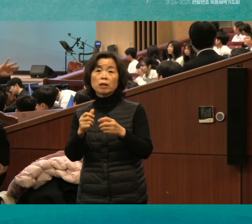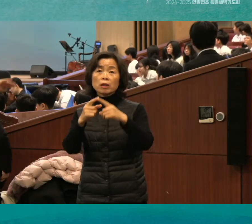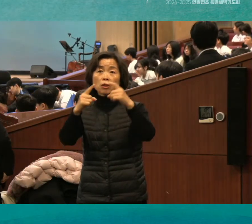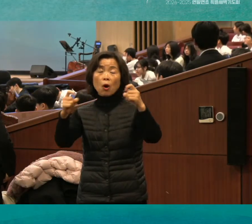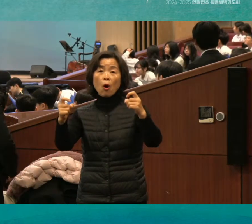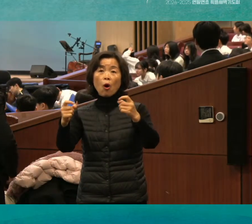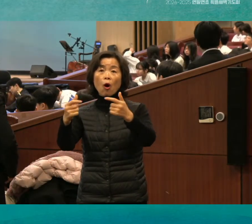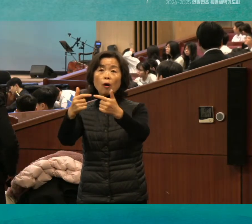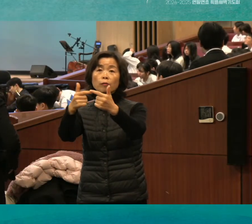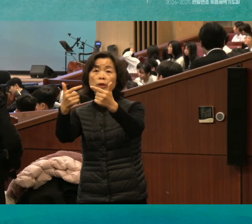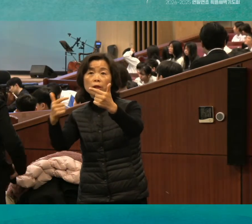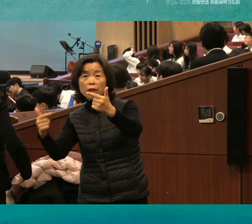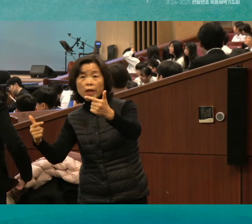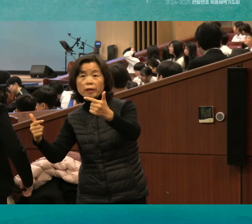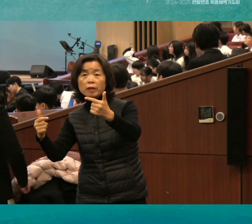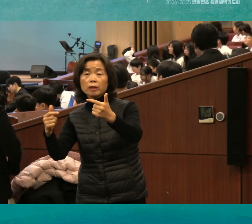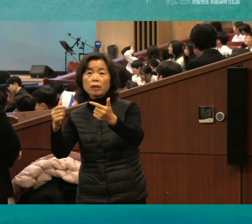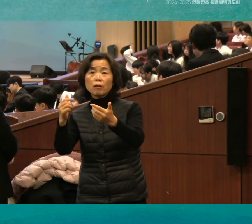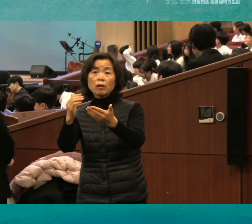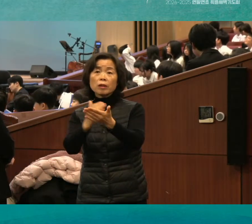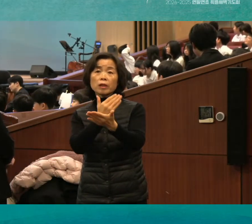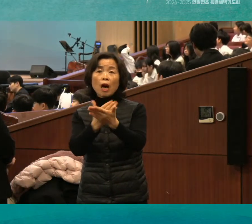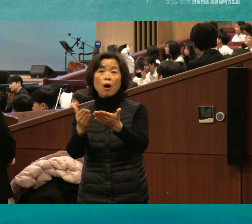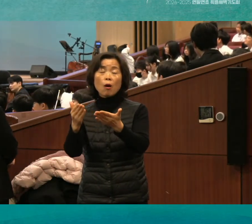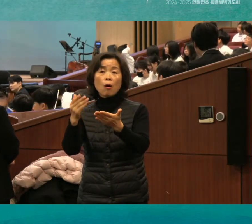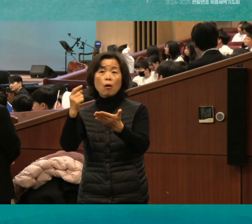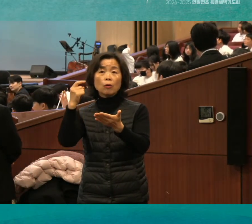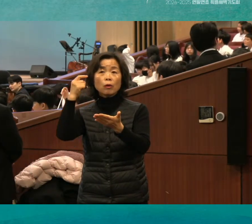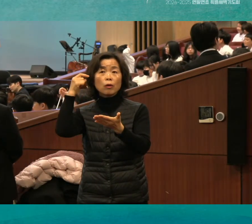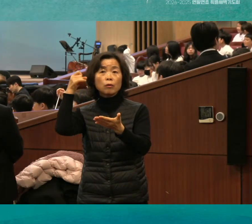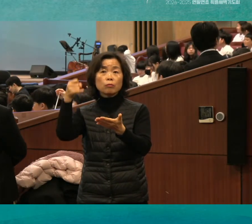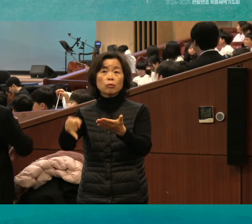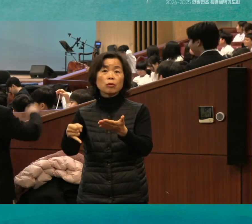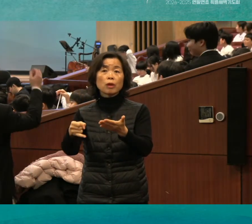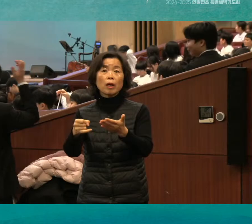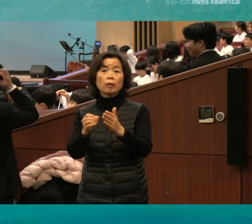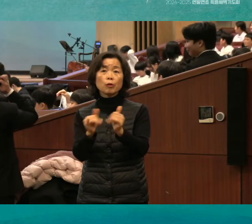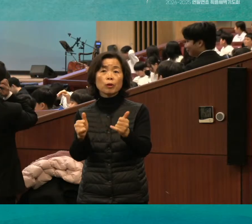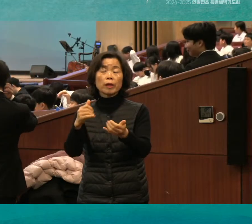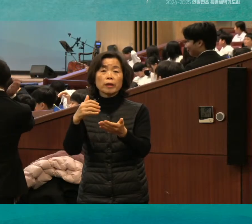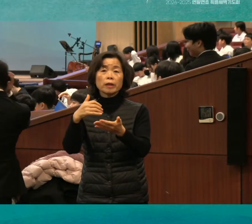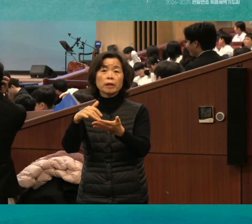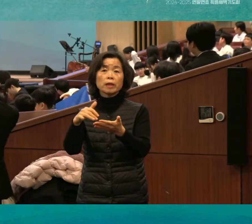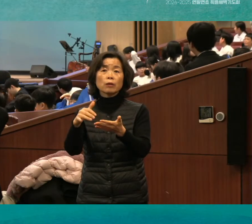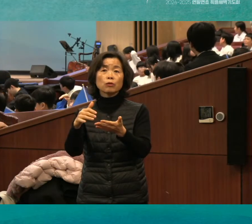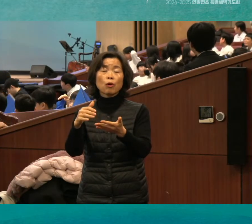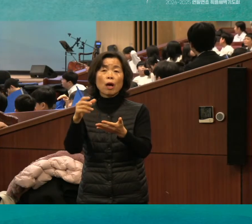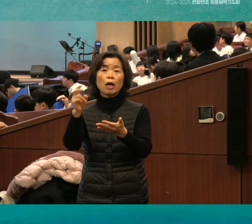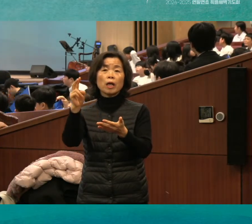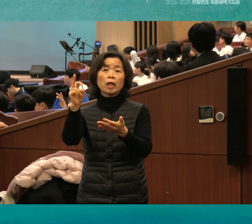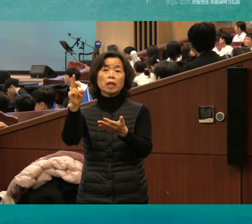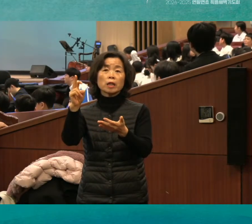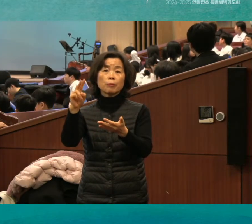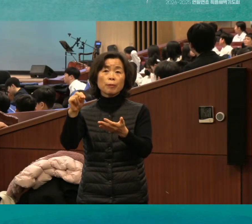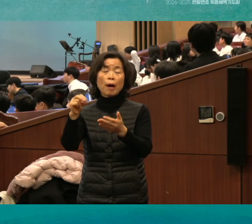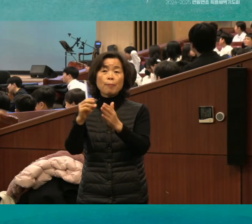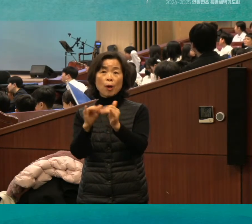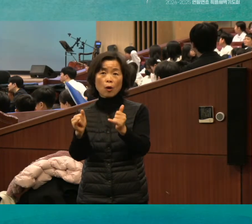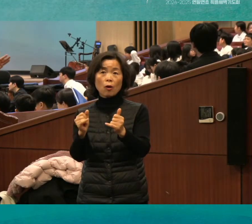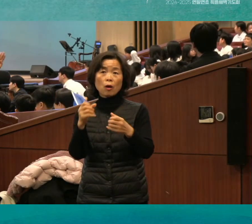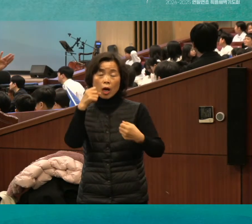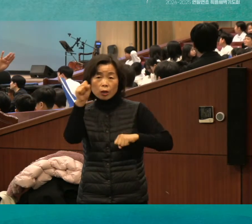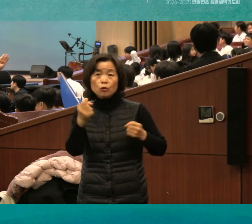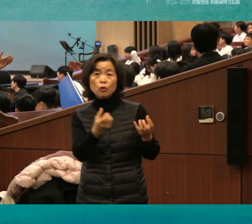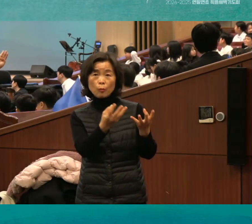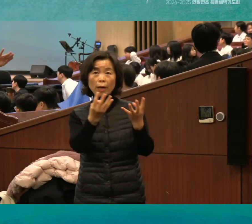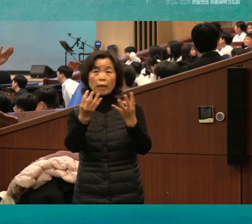성읍 니느웨에는 좌우를 분별하지 못하는 자가 12만여 명이요